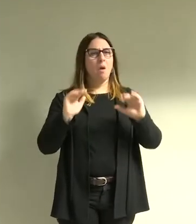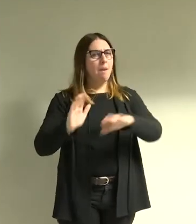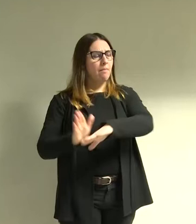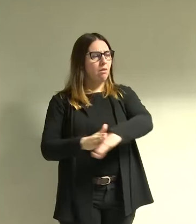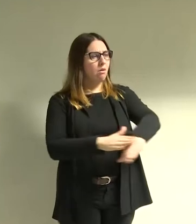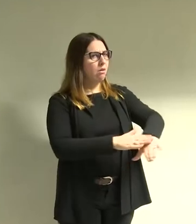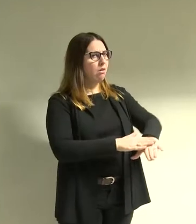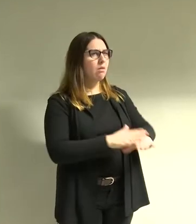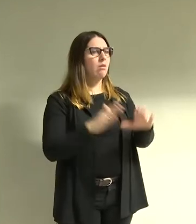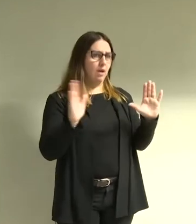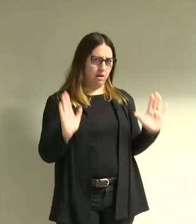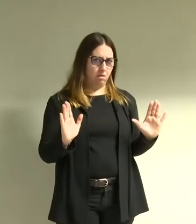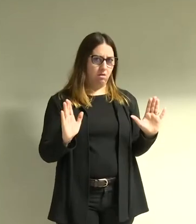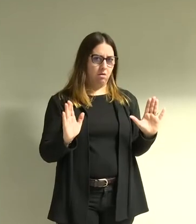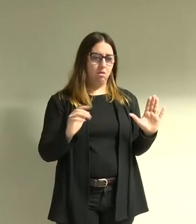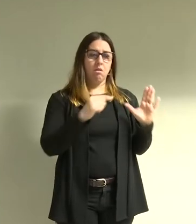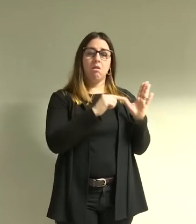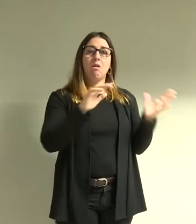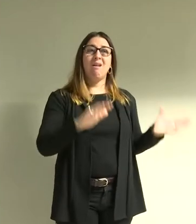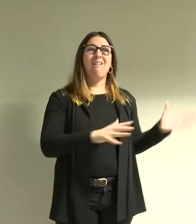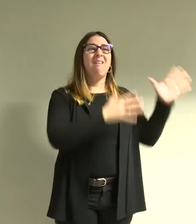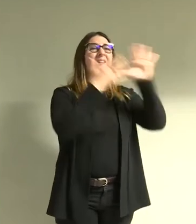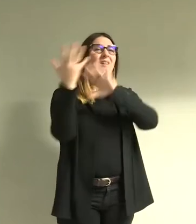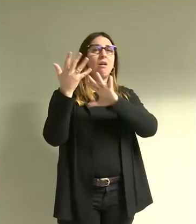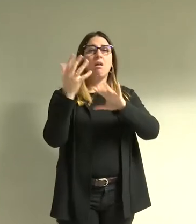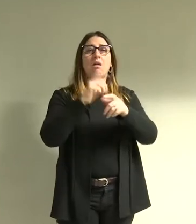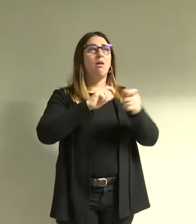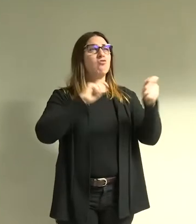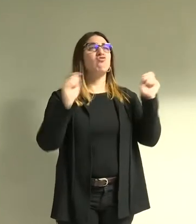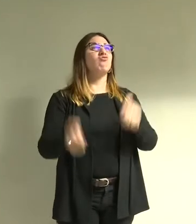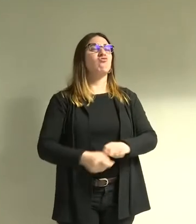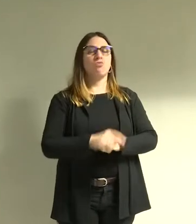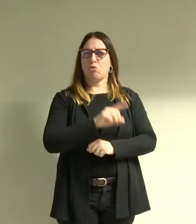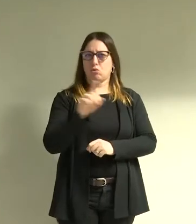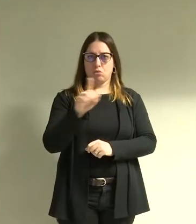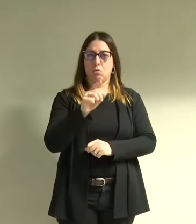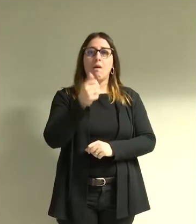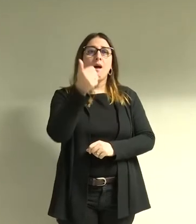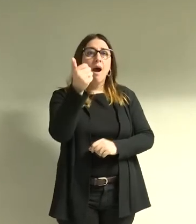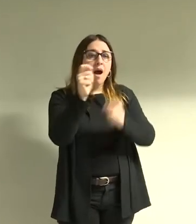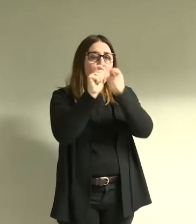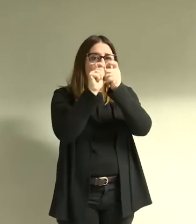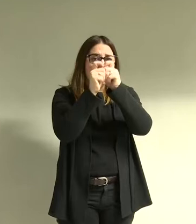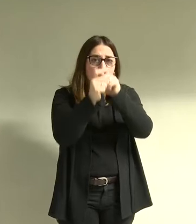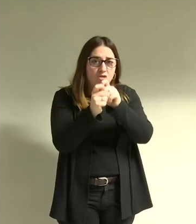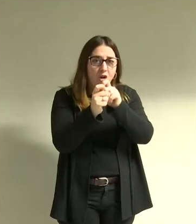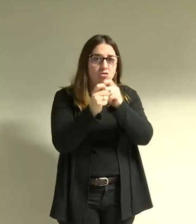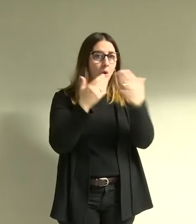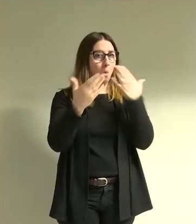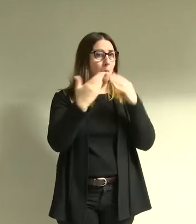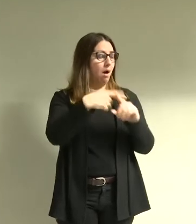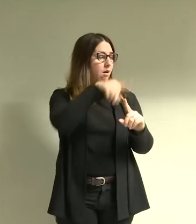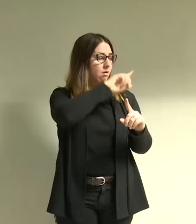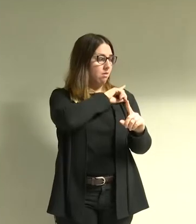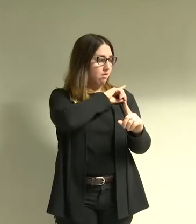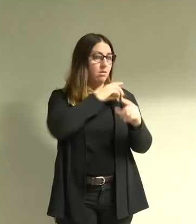qu' elle n'a pas évolué fondamentalement le point qui a changé par rapport à la charte d'avant c'est de